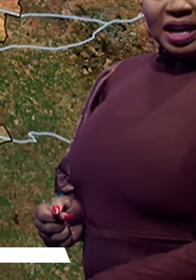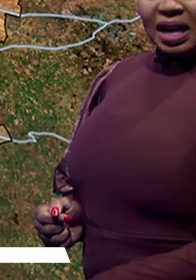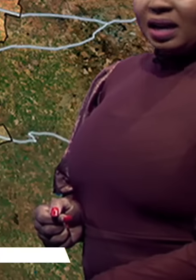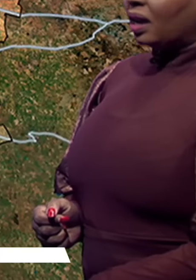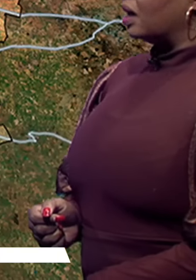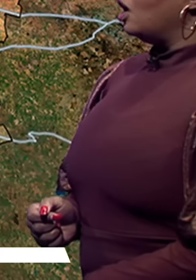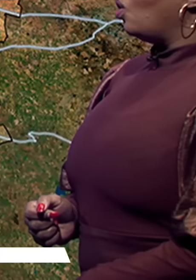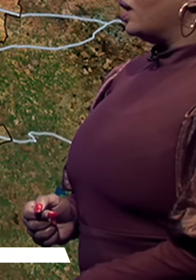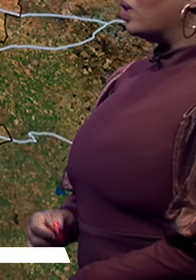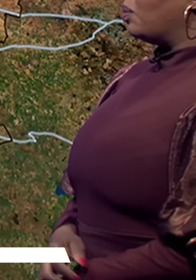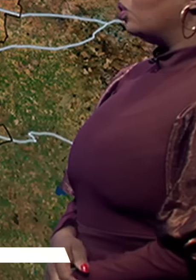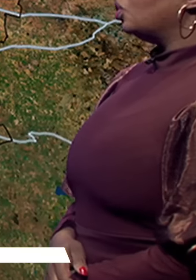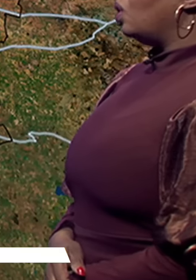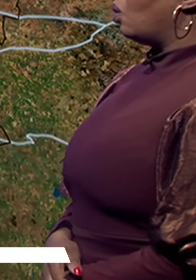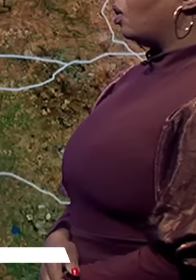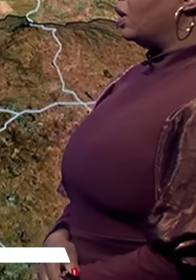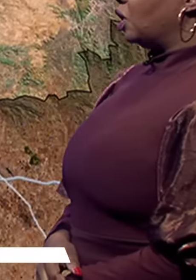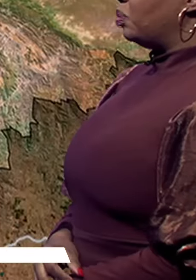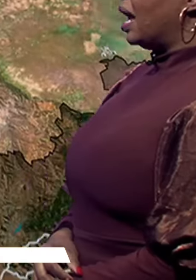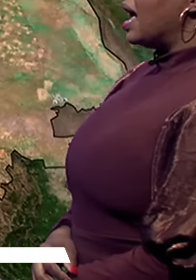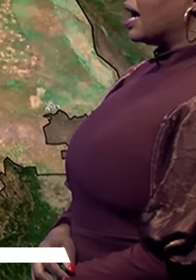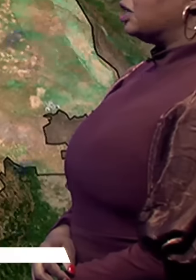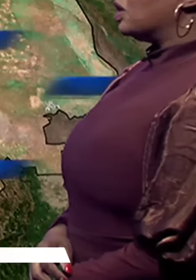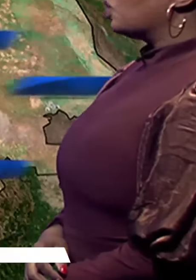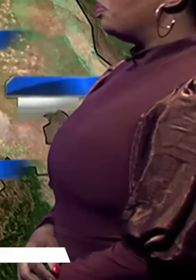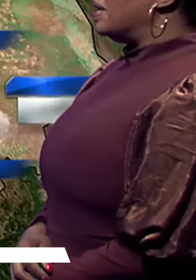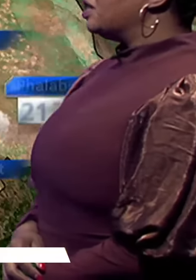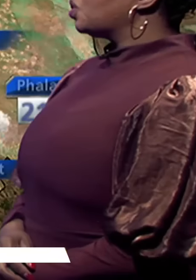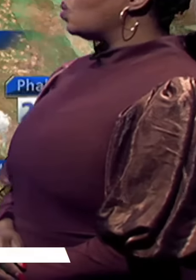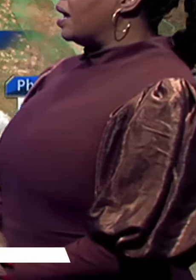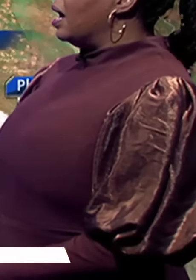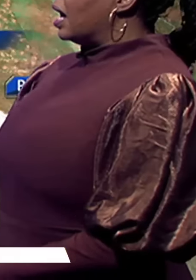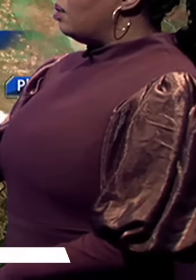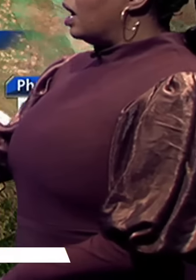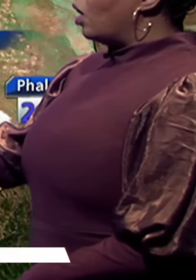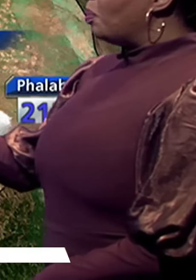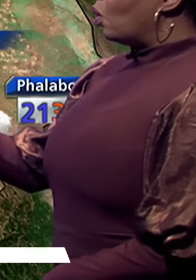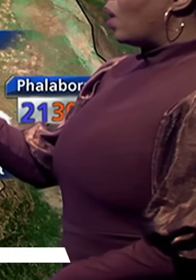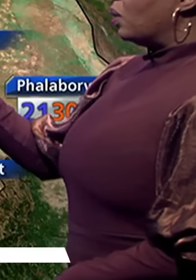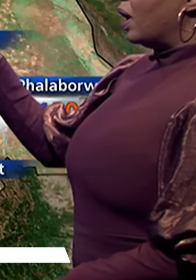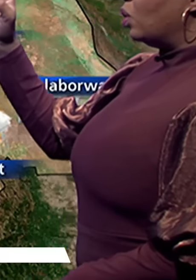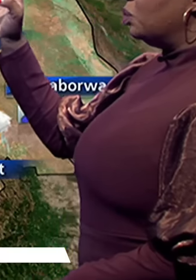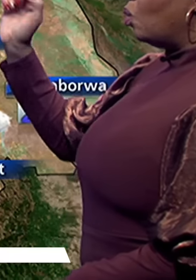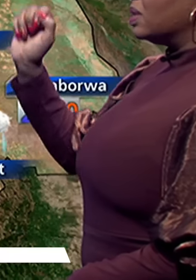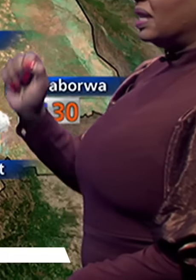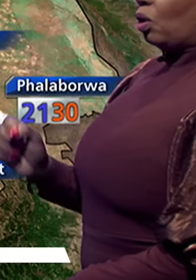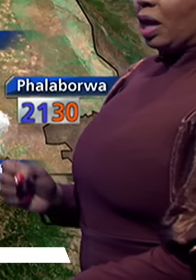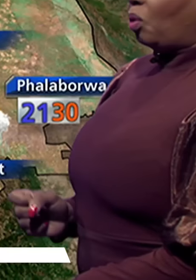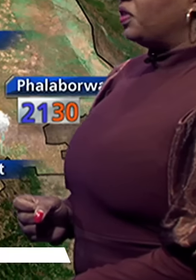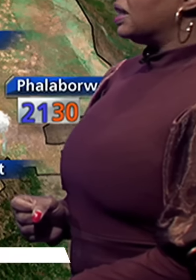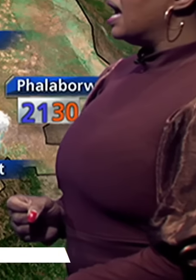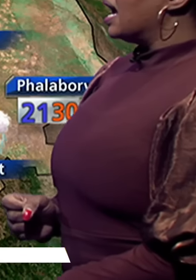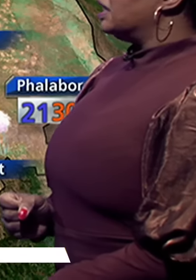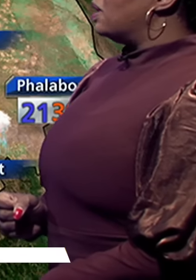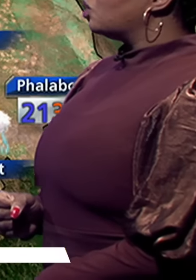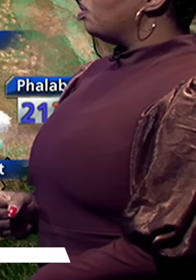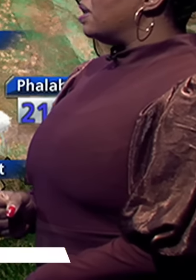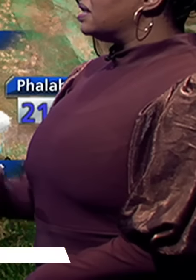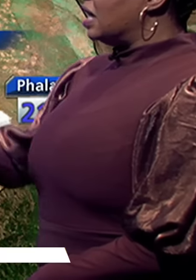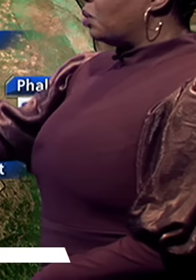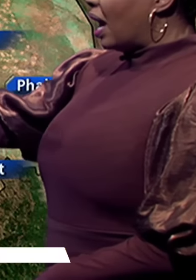go la Vereeniging le gona go tlabe go ntše go na le kgonagalo tša dipula ka tše 28 ge re lebelela gona Polokwane go ya godimo go Mosina go tlabe go fiša ka